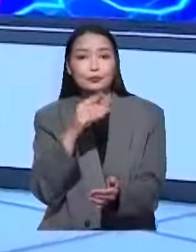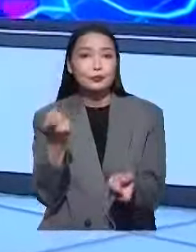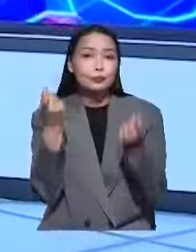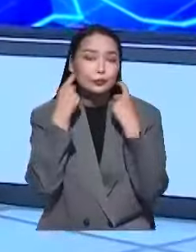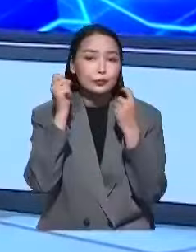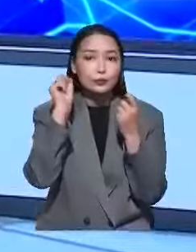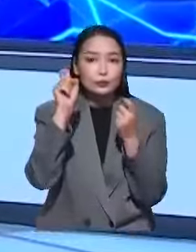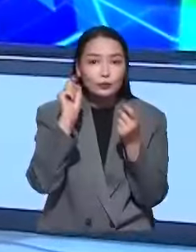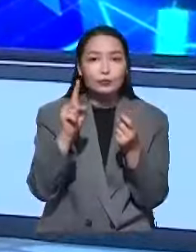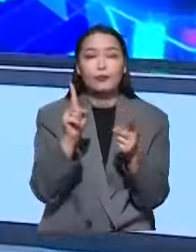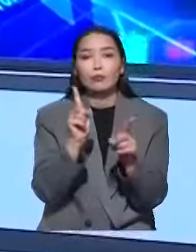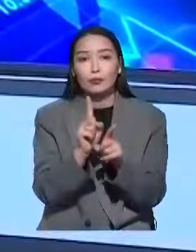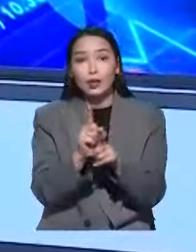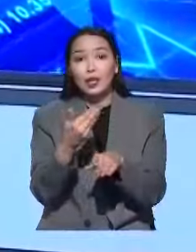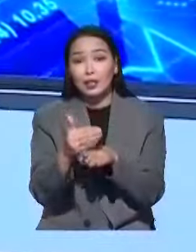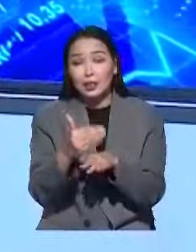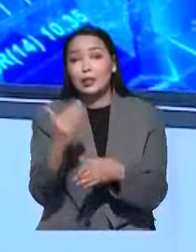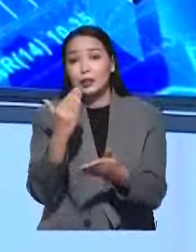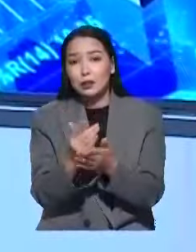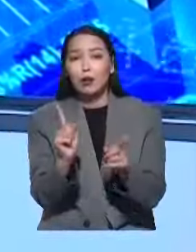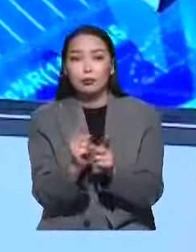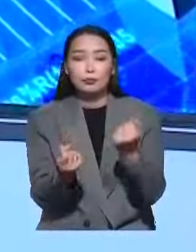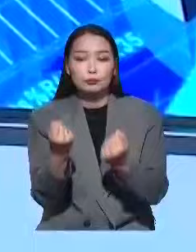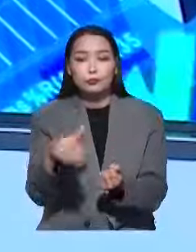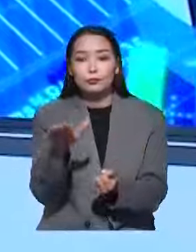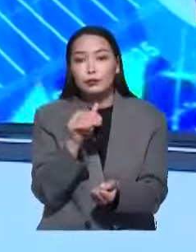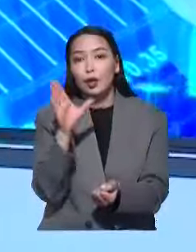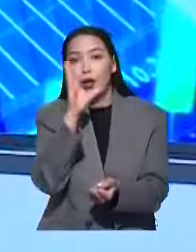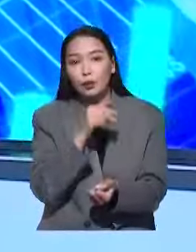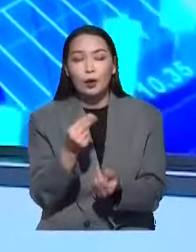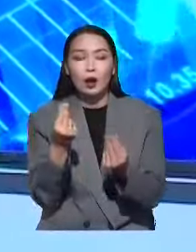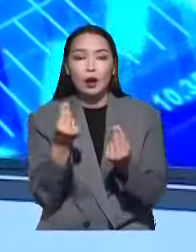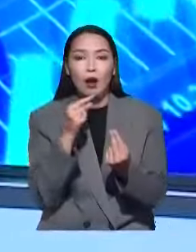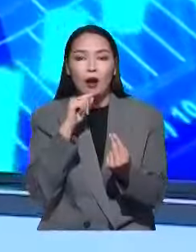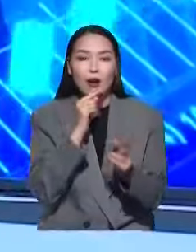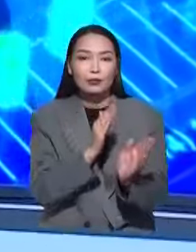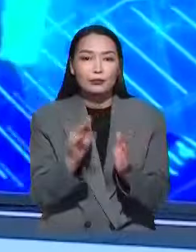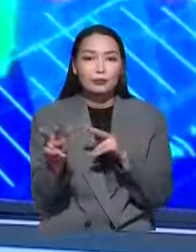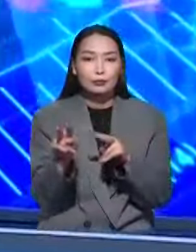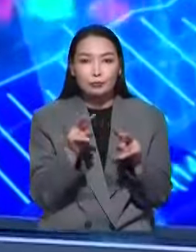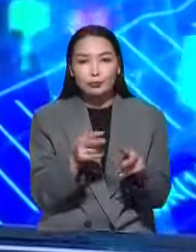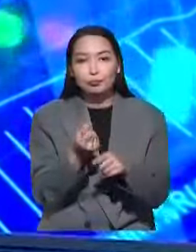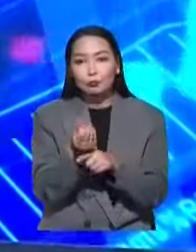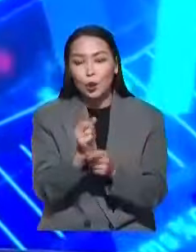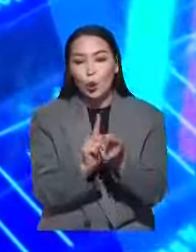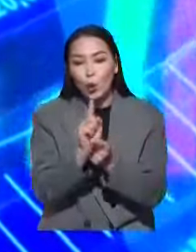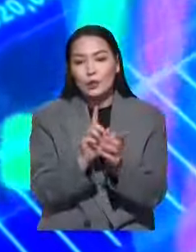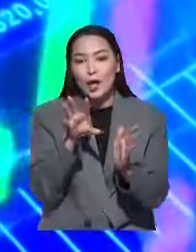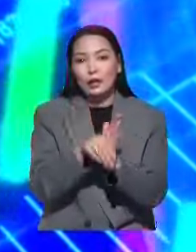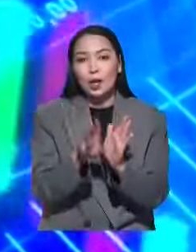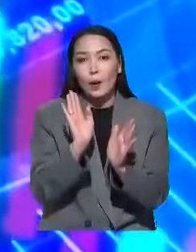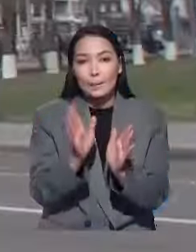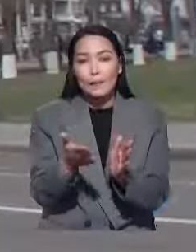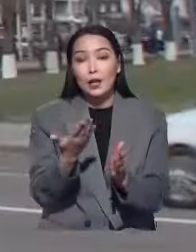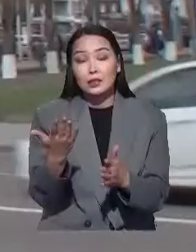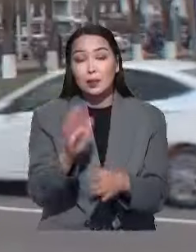Енді бірнеше кредитіңіз болса да, автонесие ала аласыз. Қаржы нарығын реттеу және дамыту агенттігі бірнеше өзгеріс енгізбек. Қаулы